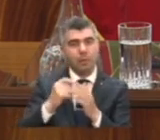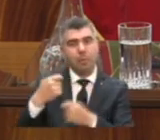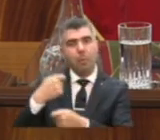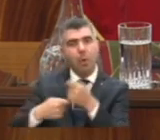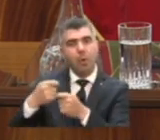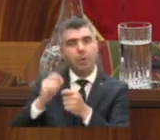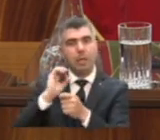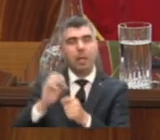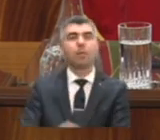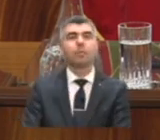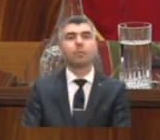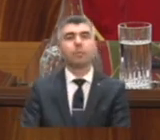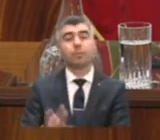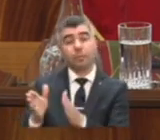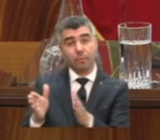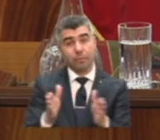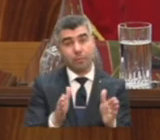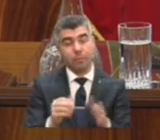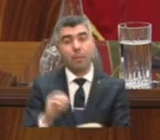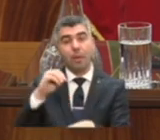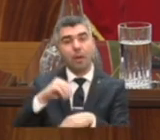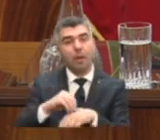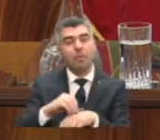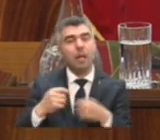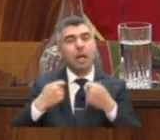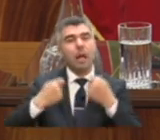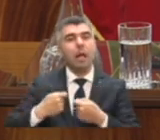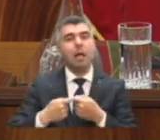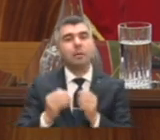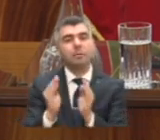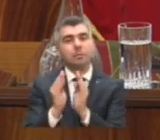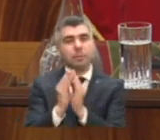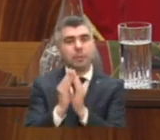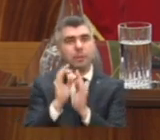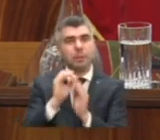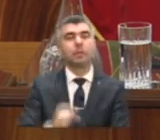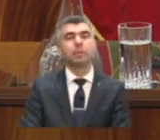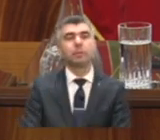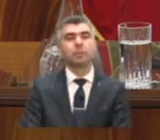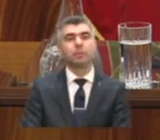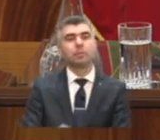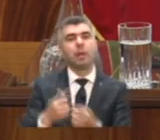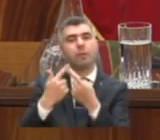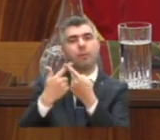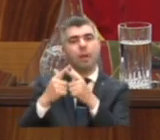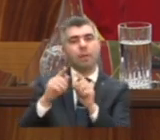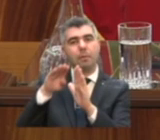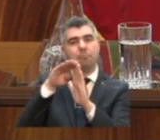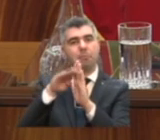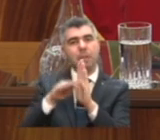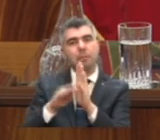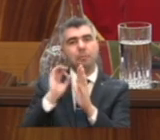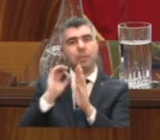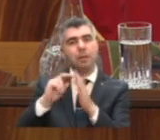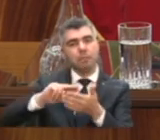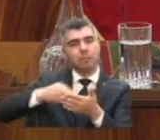المهني. ومن السيد النائب عبد الله بوانو رئيس المجموعة النيابية للعدالة والتنمية وباقي السيدات والسادة النواب الموقعين